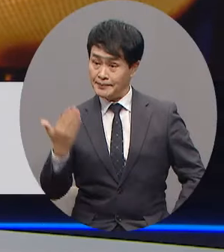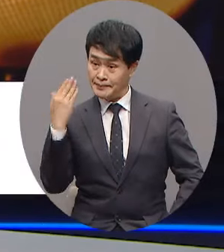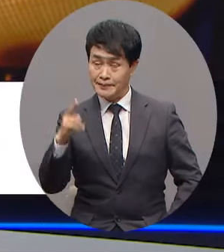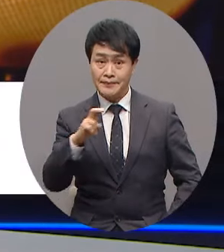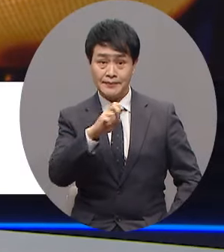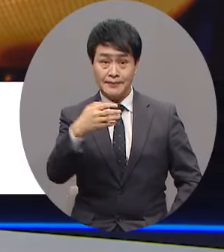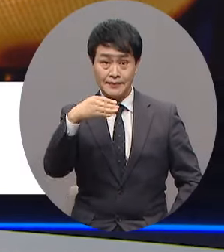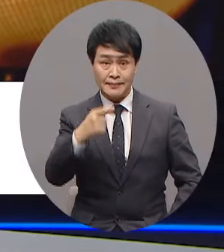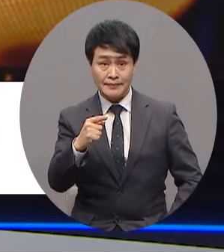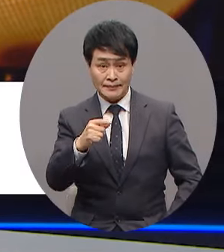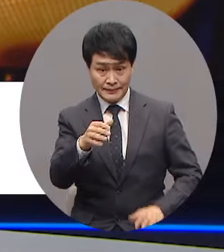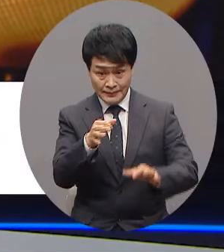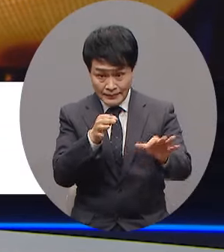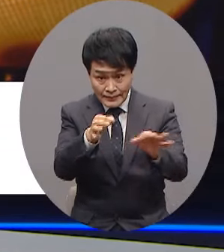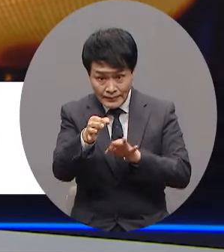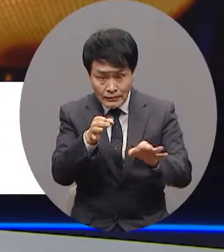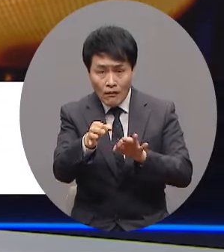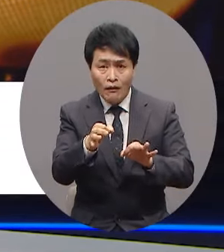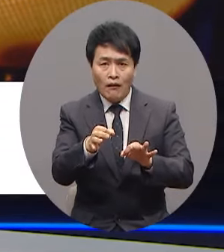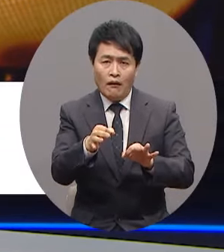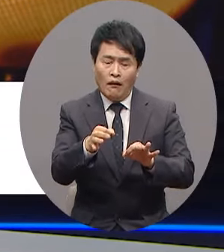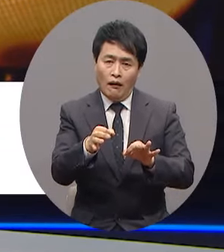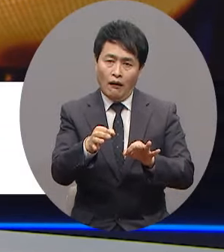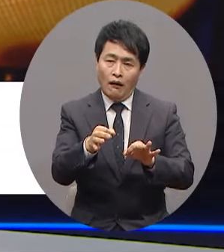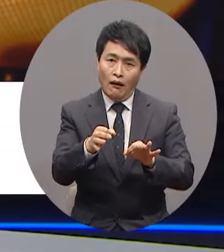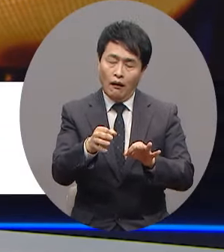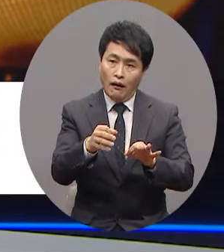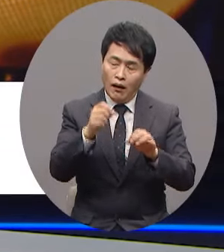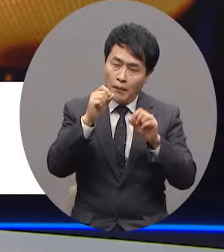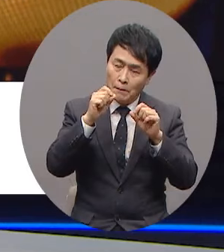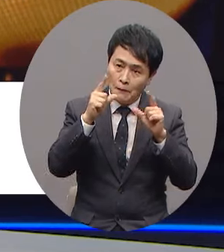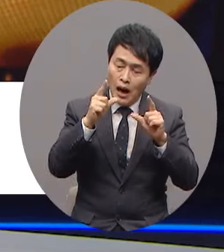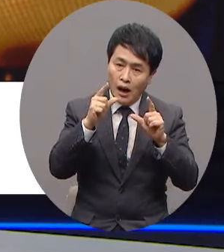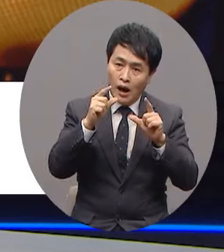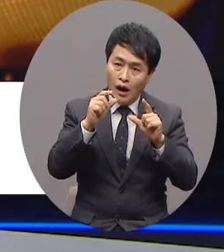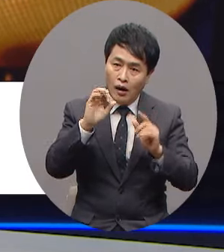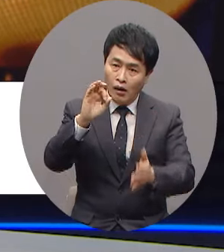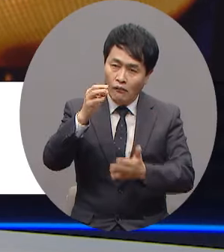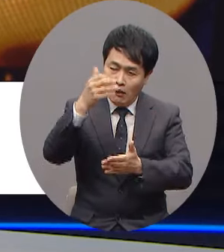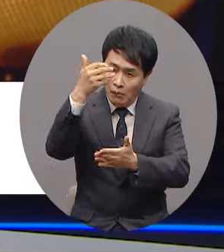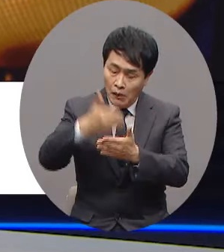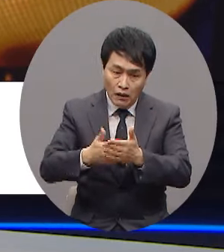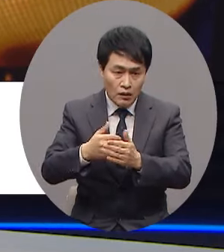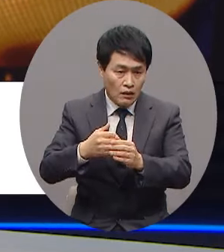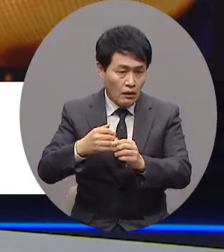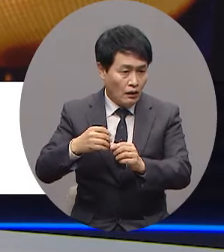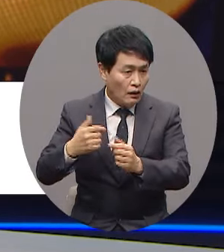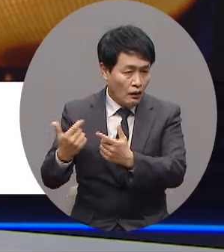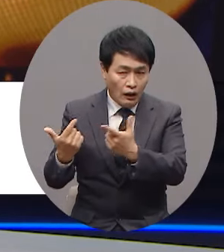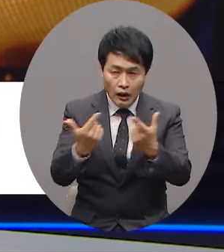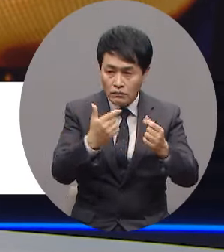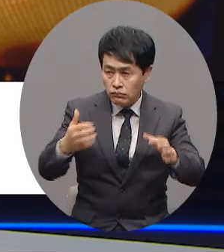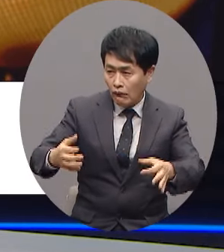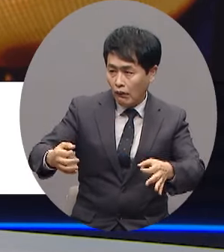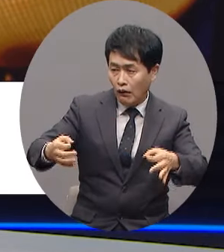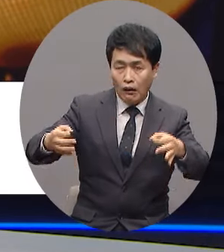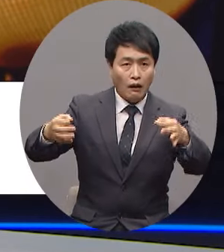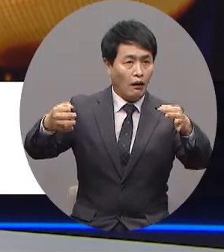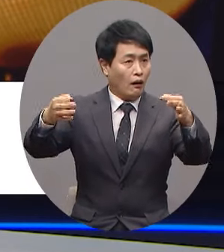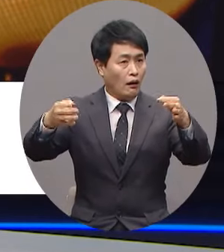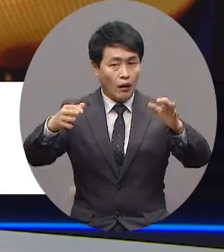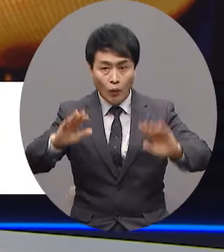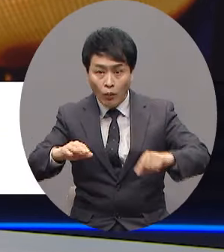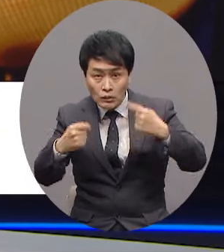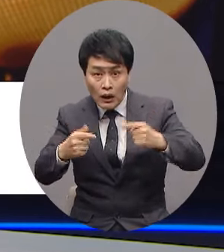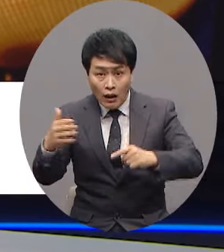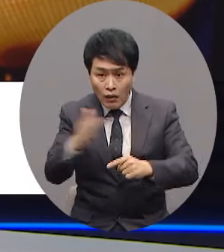요즘 마트에서 장이라도 볼라치면 눈 떠보니 월급 빼곤 다 올랐더라는 말이 실감이 나죠. 올 초부터 물가가